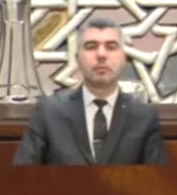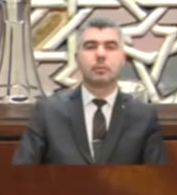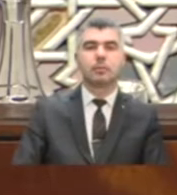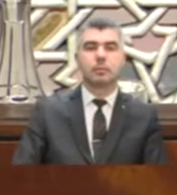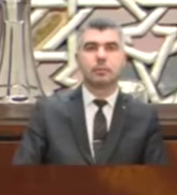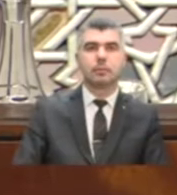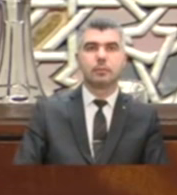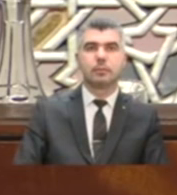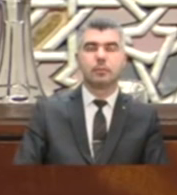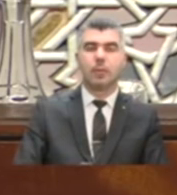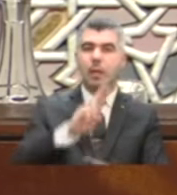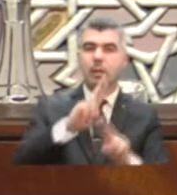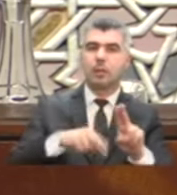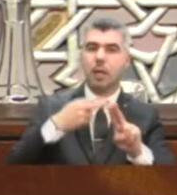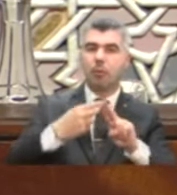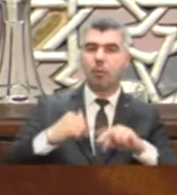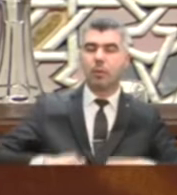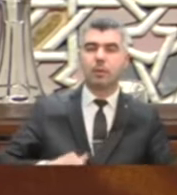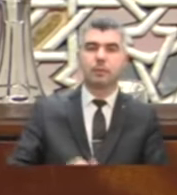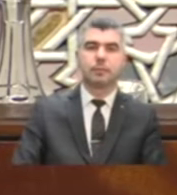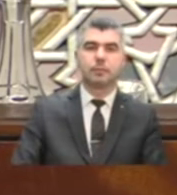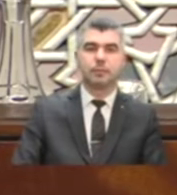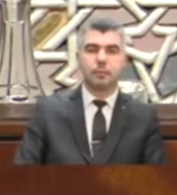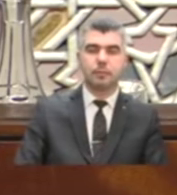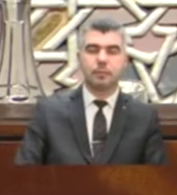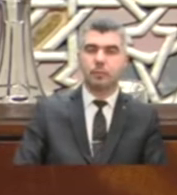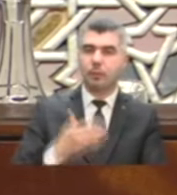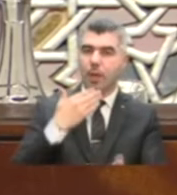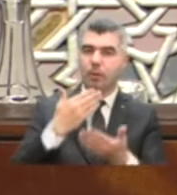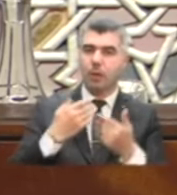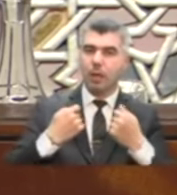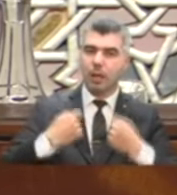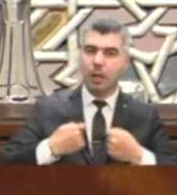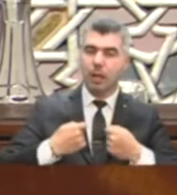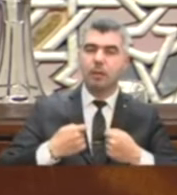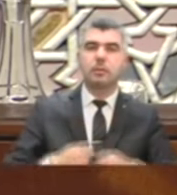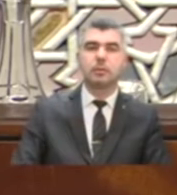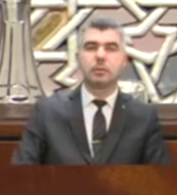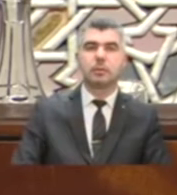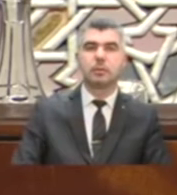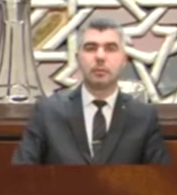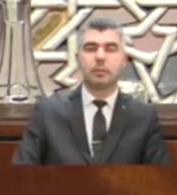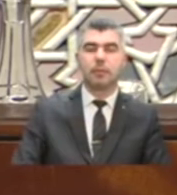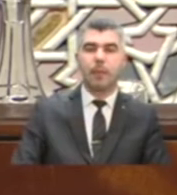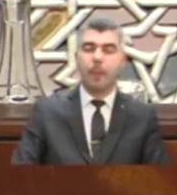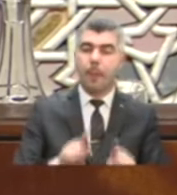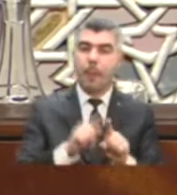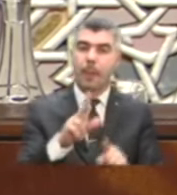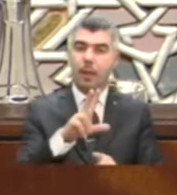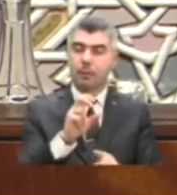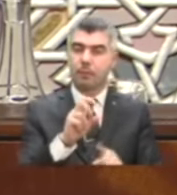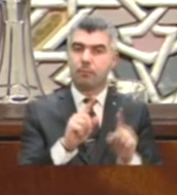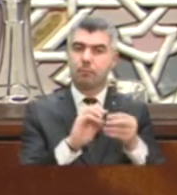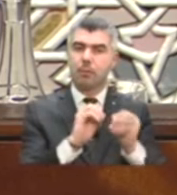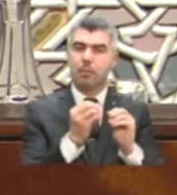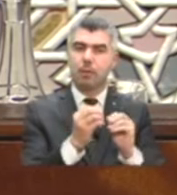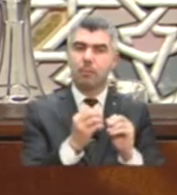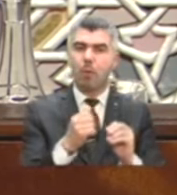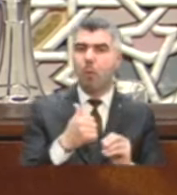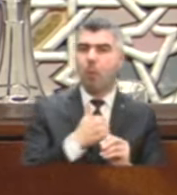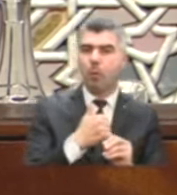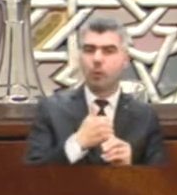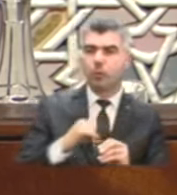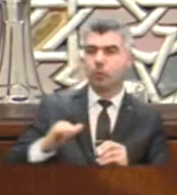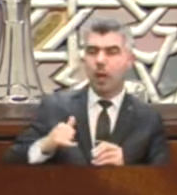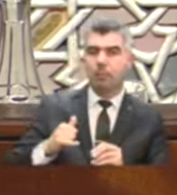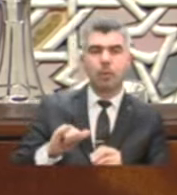سيد النائب. تفضل سيد الوزير. سيد الرئيس، شكرا سيد النائب على هذا السؤال. كيف ما كتعرفوا ما كاينش اشكاليه وحده كيعاني منها الشباب،